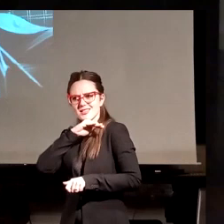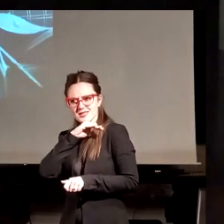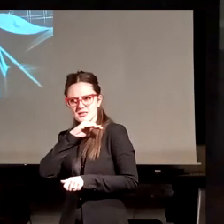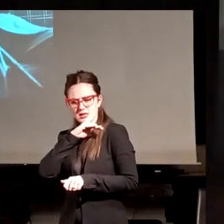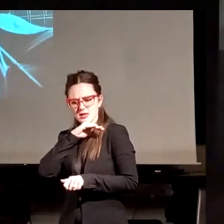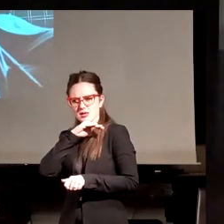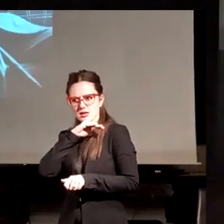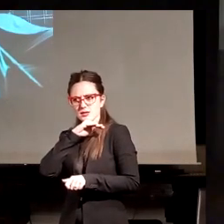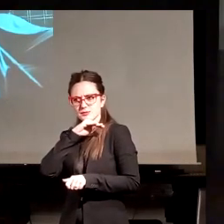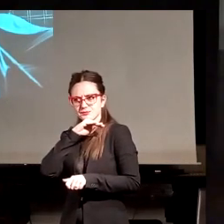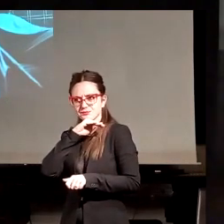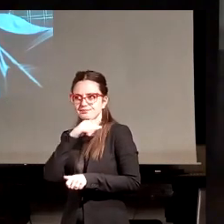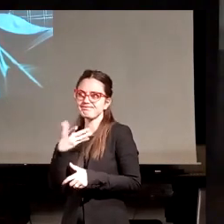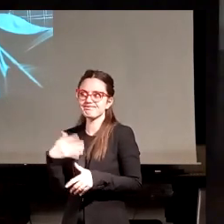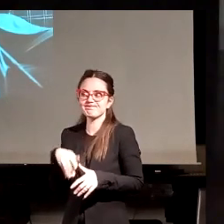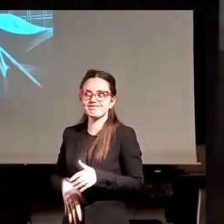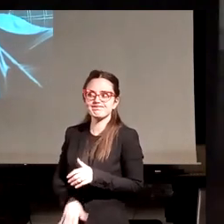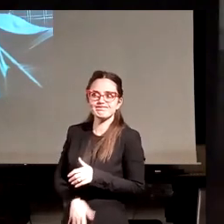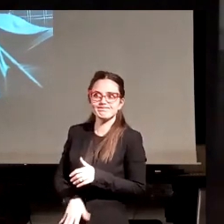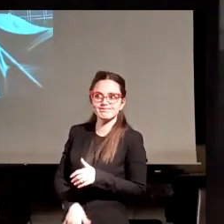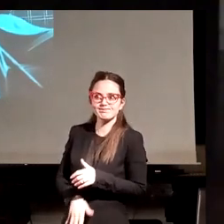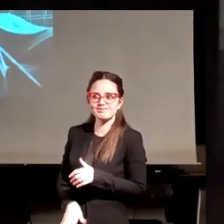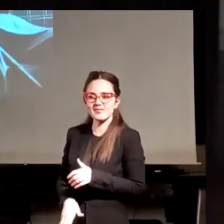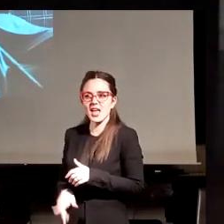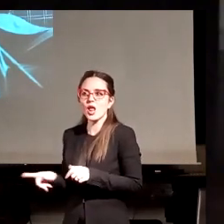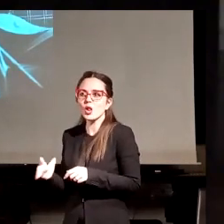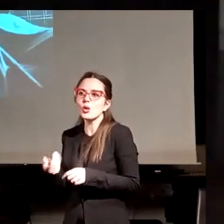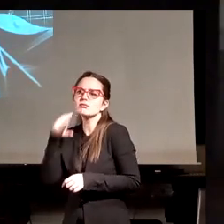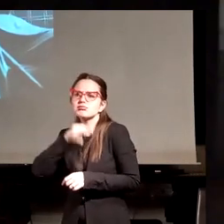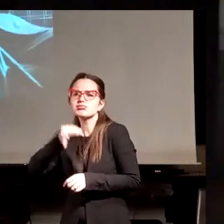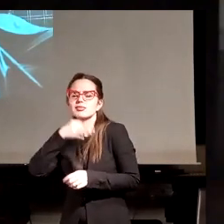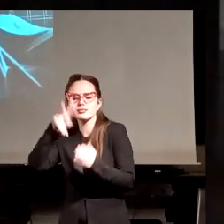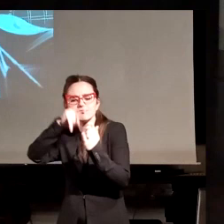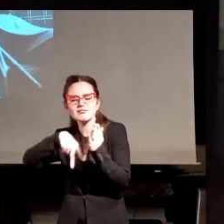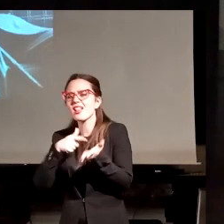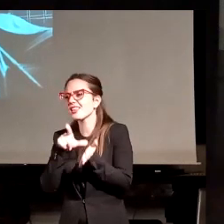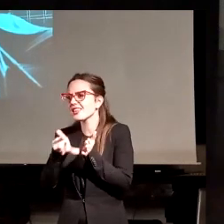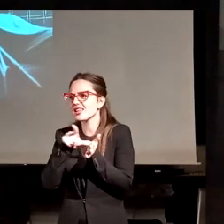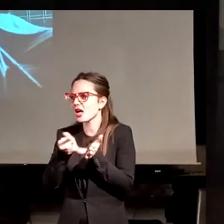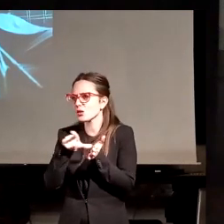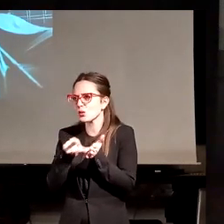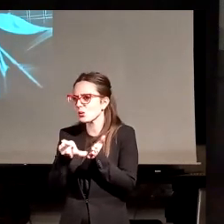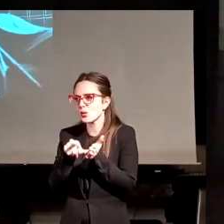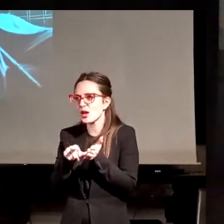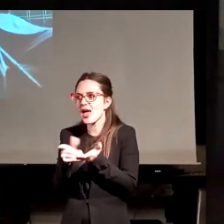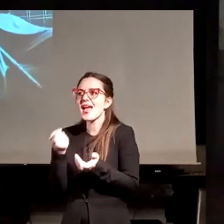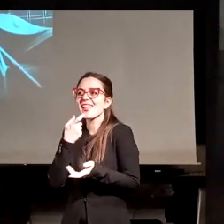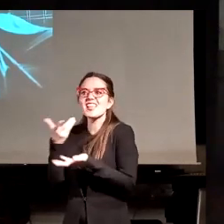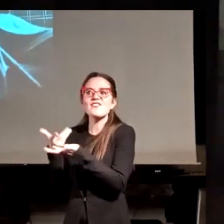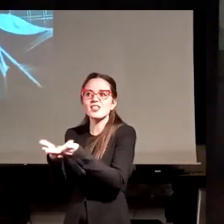di continenza di maiale e andava di parlava di letteratura kg chi lo invitava